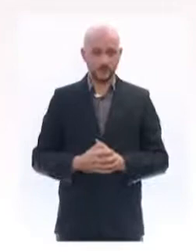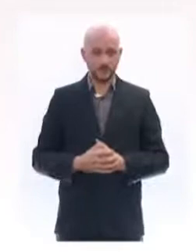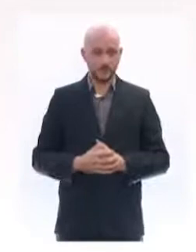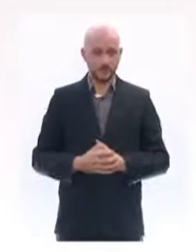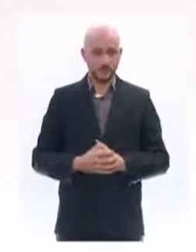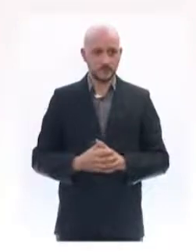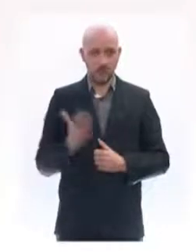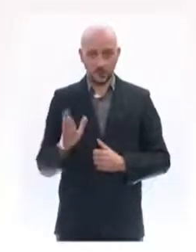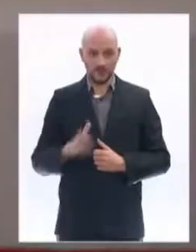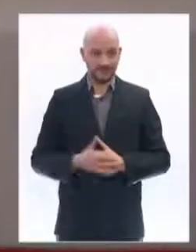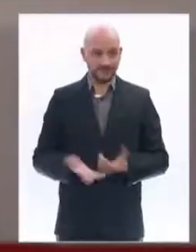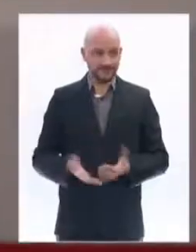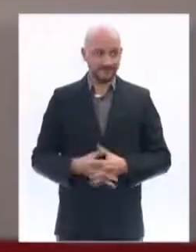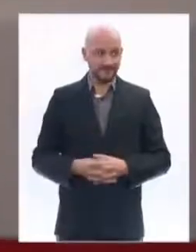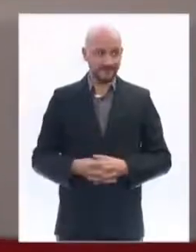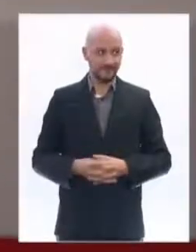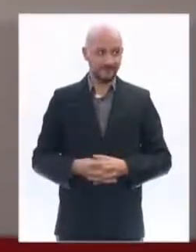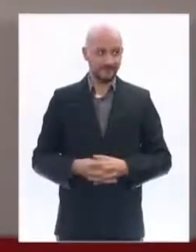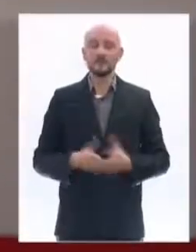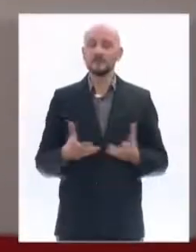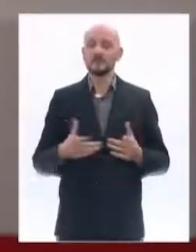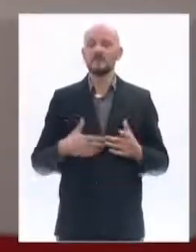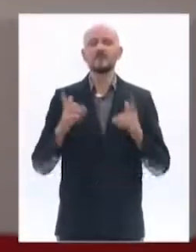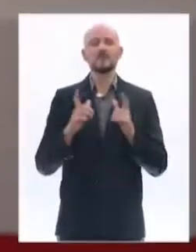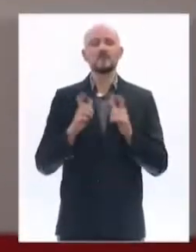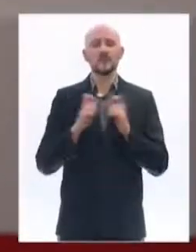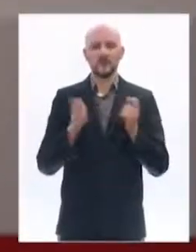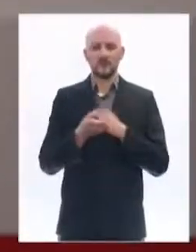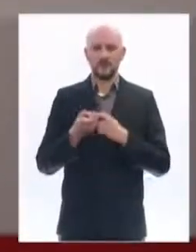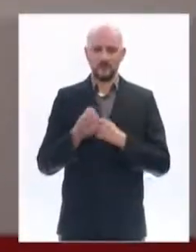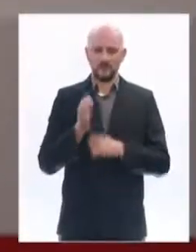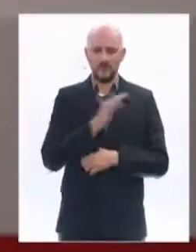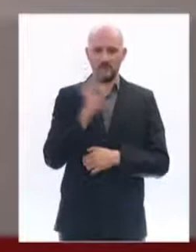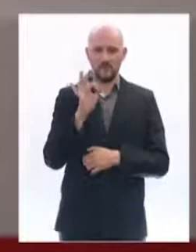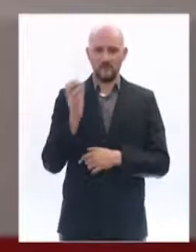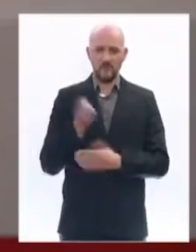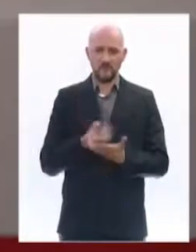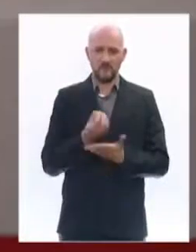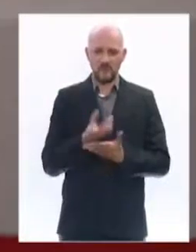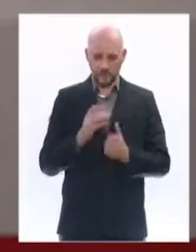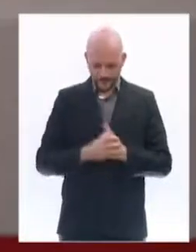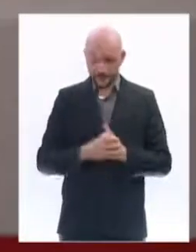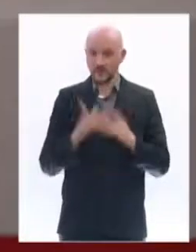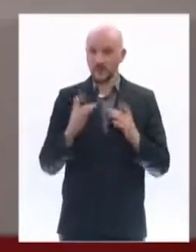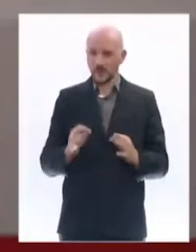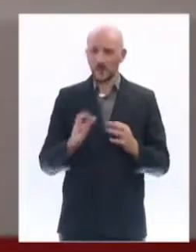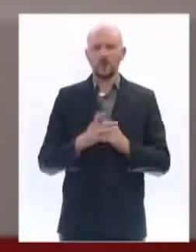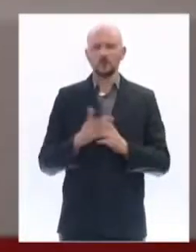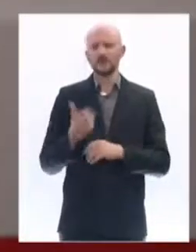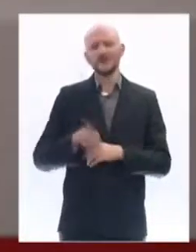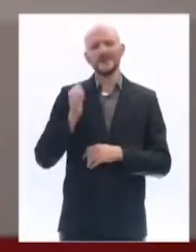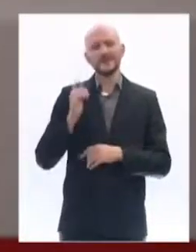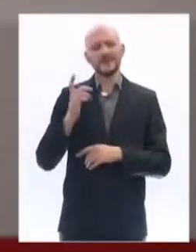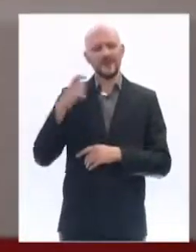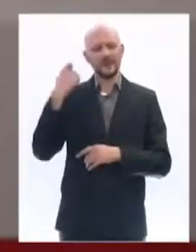danseurs guy paquot pour france info deux trois petites questions pour atteindre dix mille lits en réanimation comme l'a annoncé le président de république hier